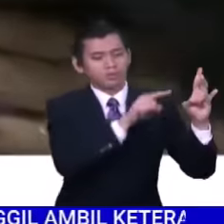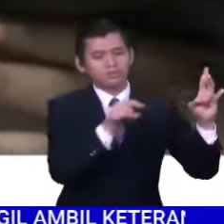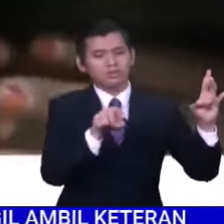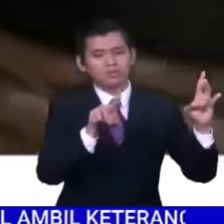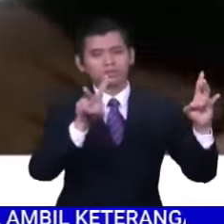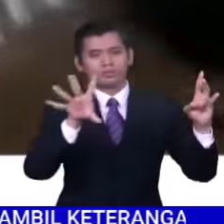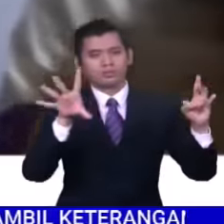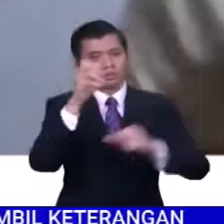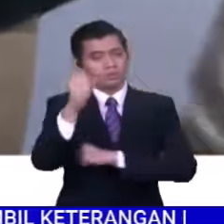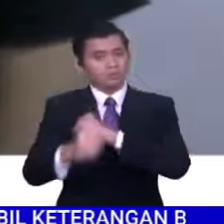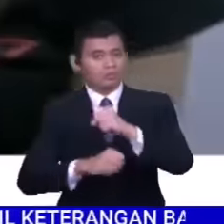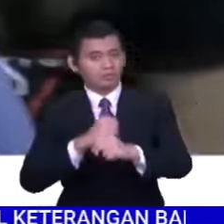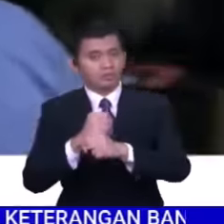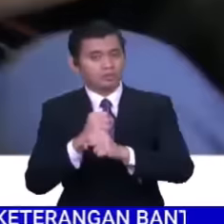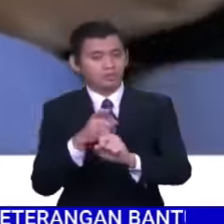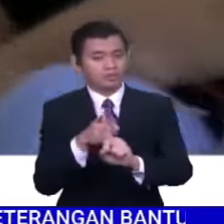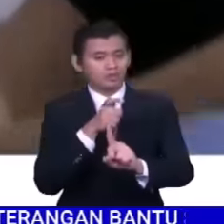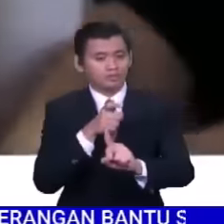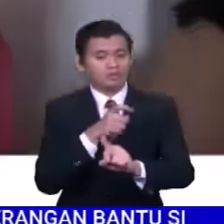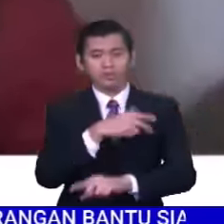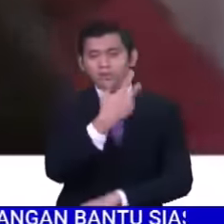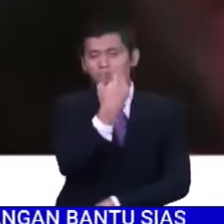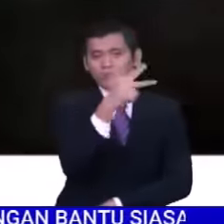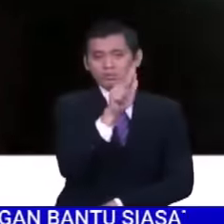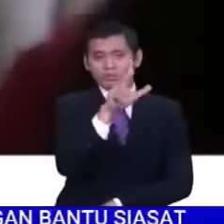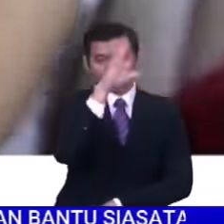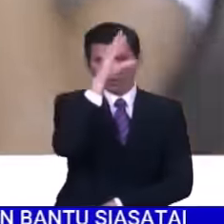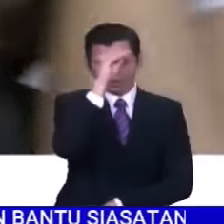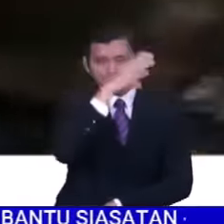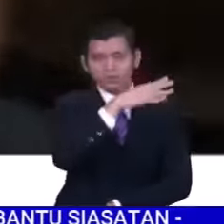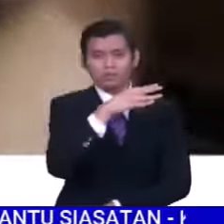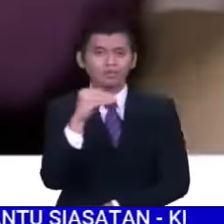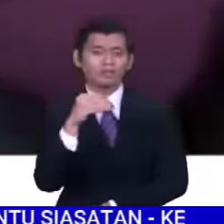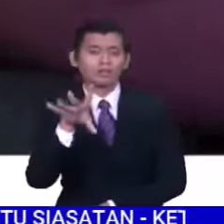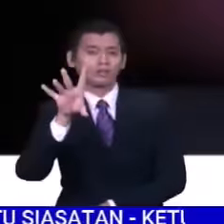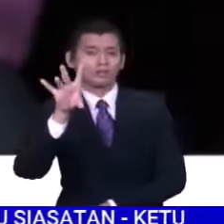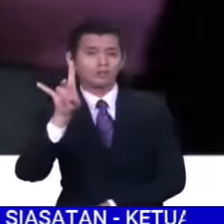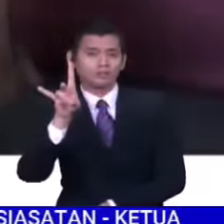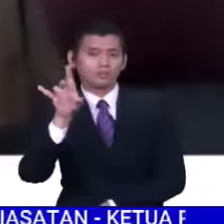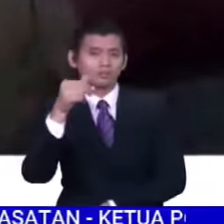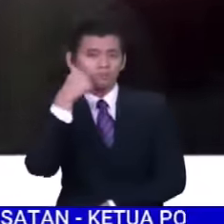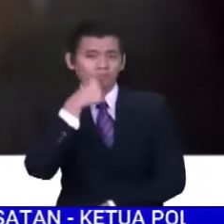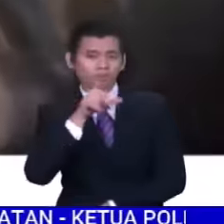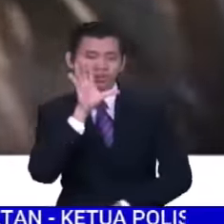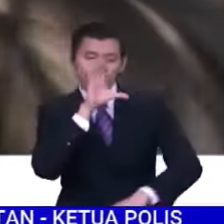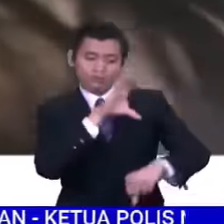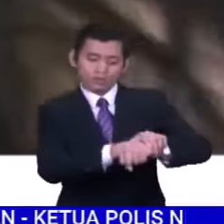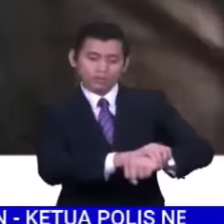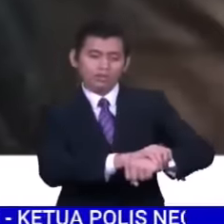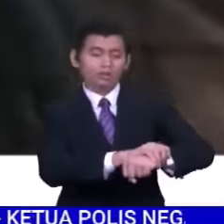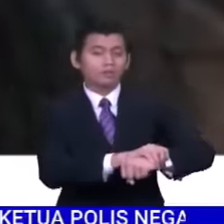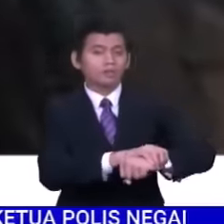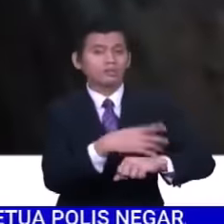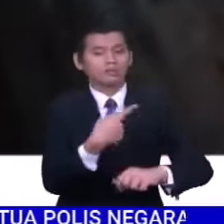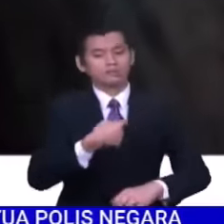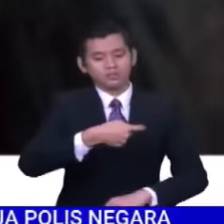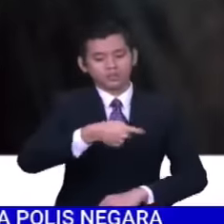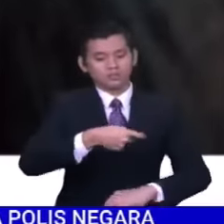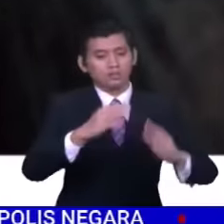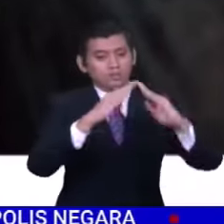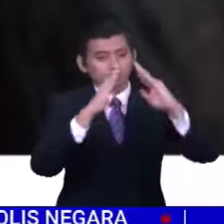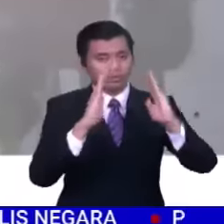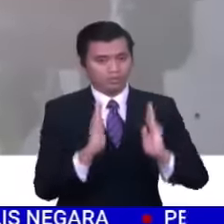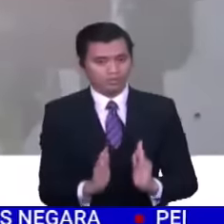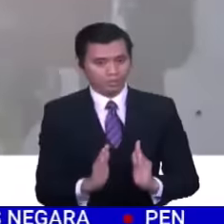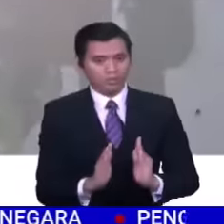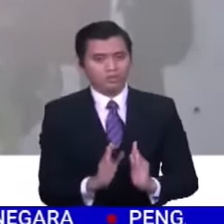hingga 25 tahun itu terdiri daripada 13 lelaki dan 7 wanita ditahan. Mereka menyewa banglo tersebut